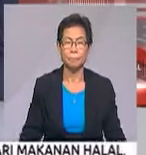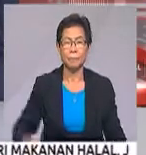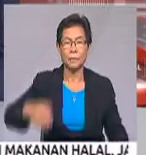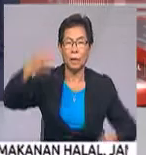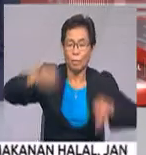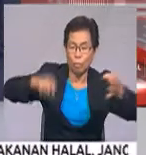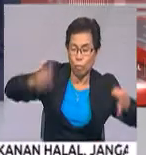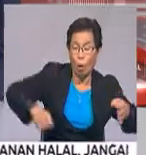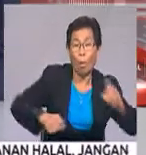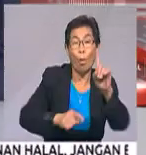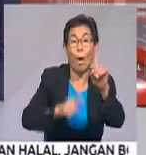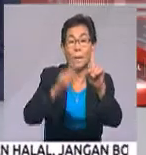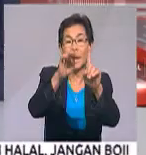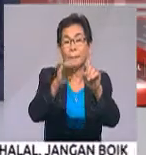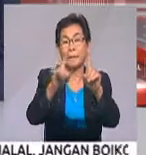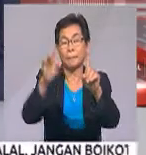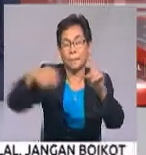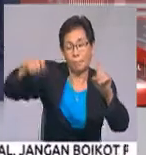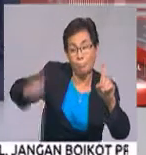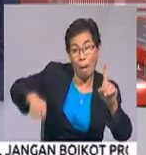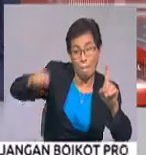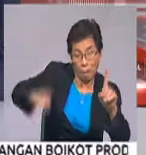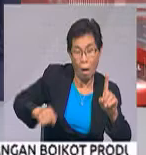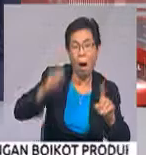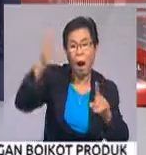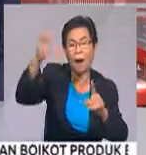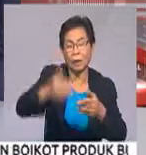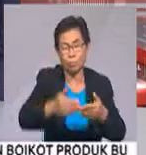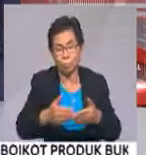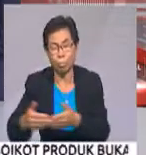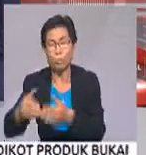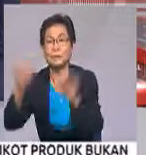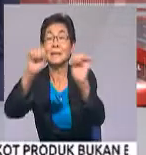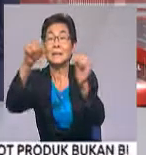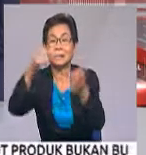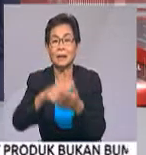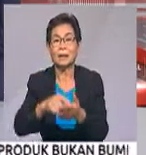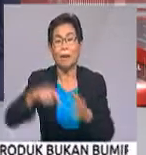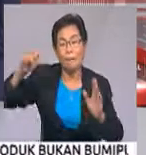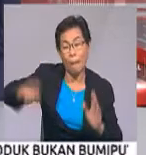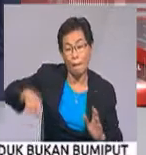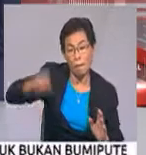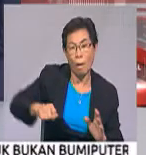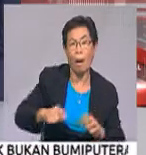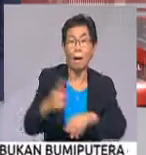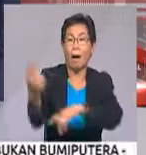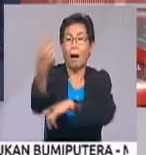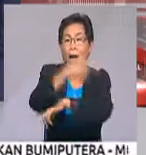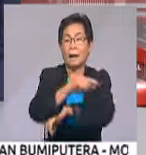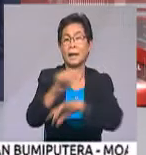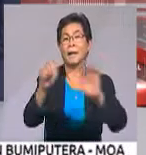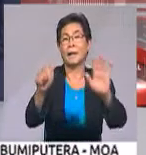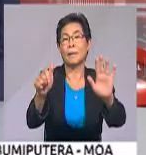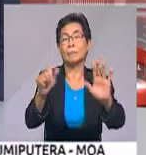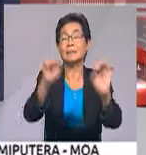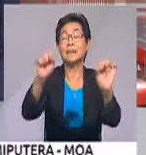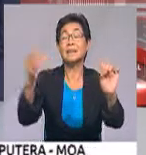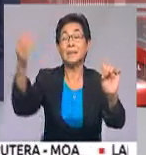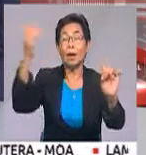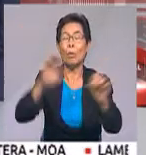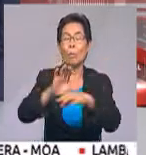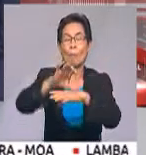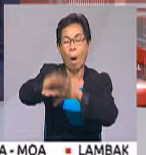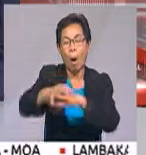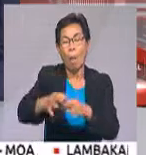Perbicaraan kes Wan Malaysia Development Berhad 1MDB akan bersambung Selasa ini. Perbicaraan yang memasuki hari ke-6 Selasa lalu